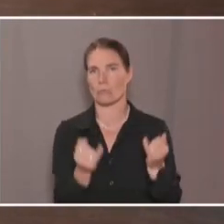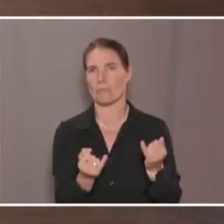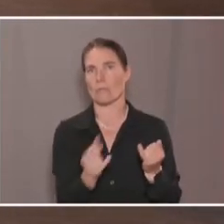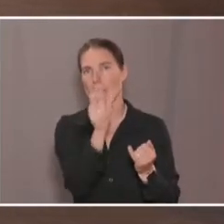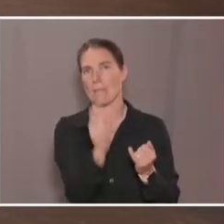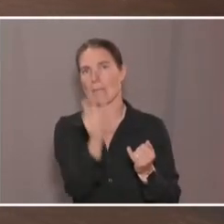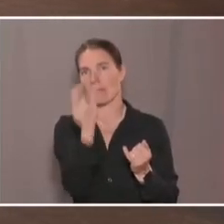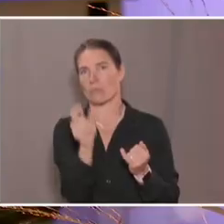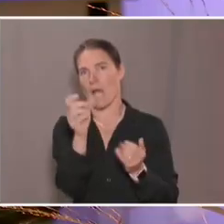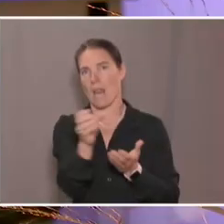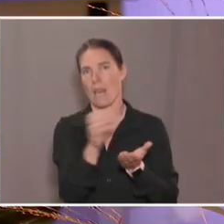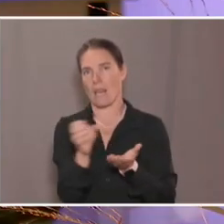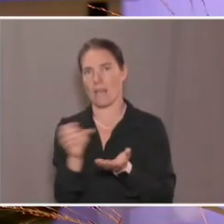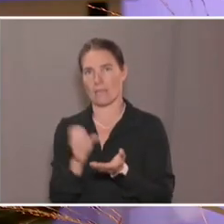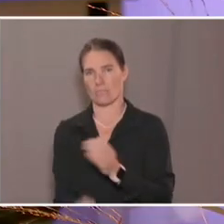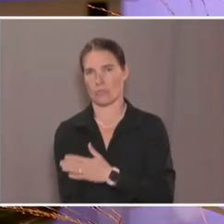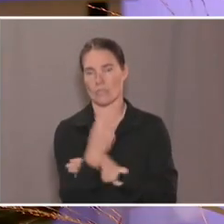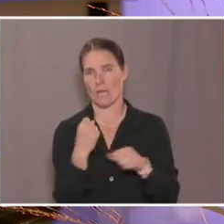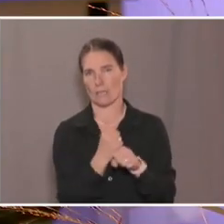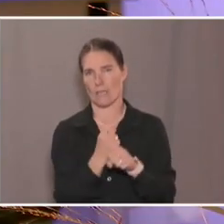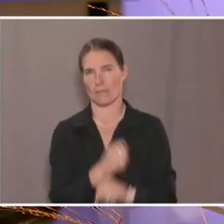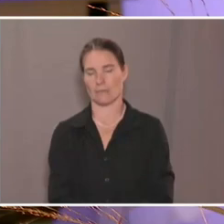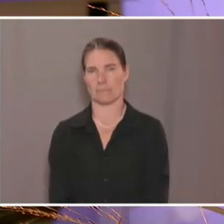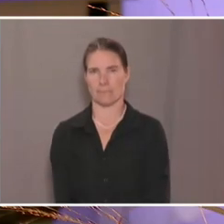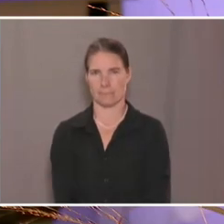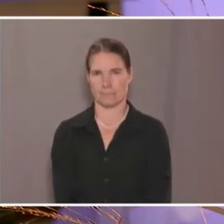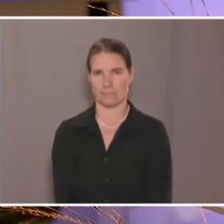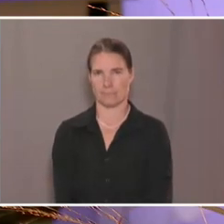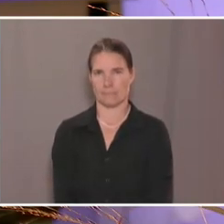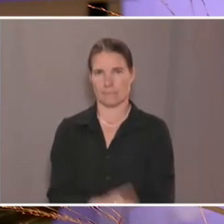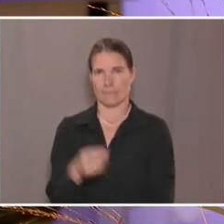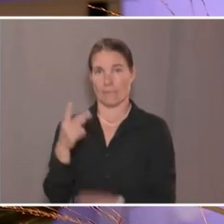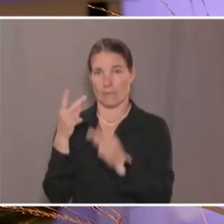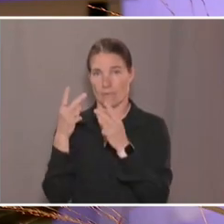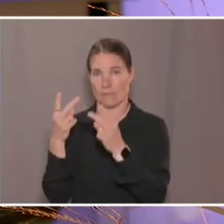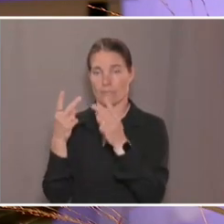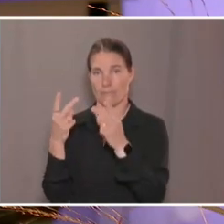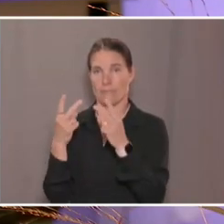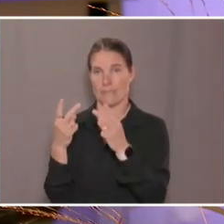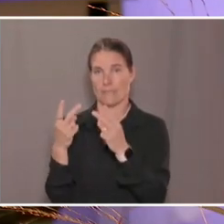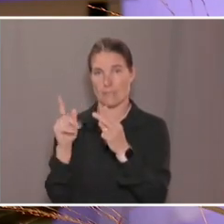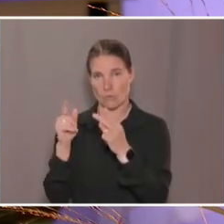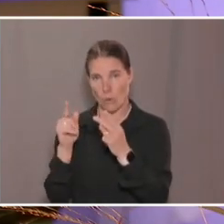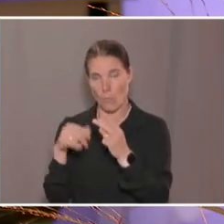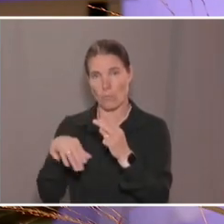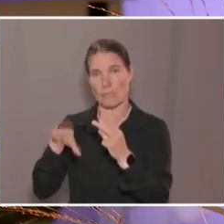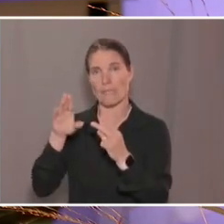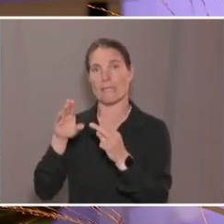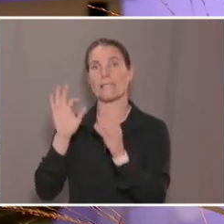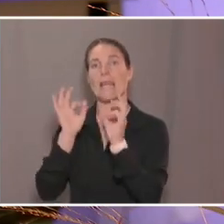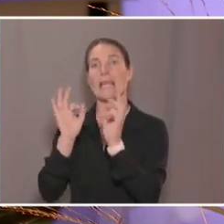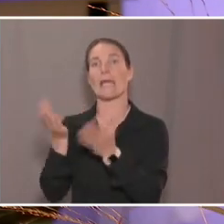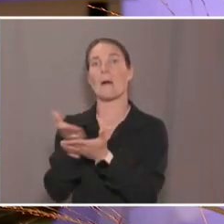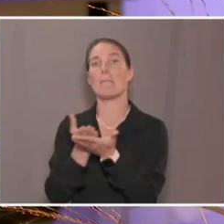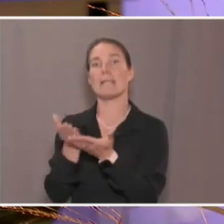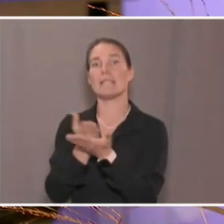Auch dafür mein herzlicher Dank. Ein weiterer wichtiger Baustein, und Sie haben es angesprochen, ist die Lehrerbildung